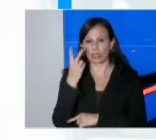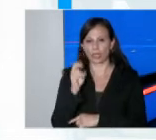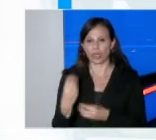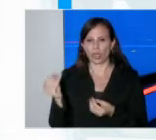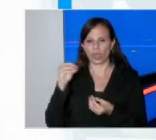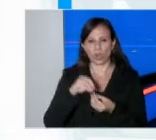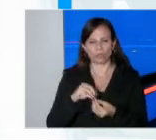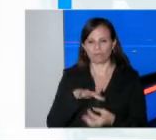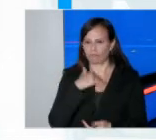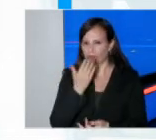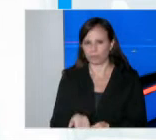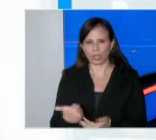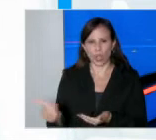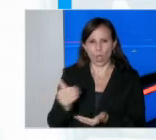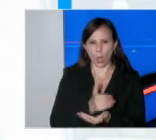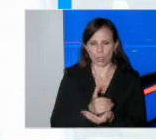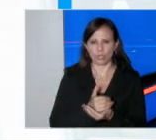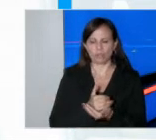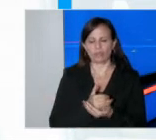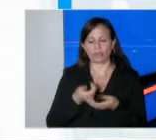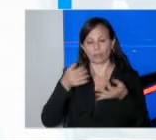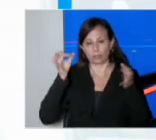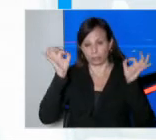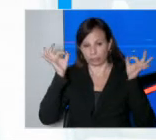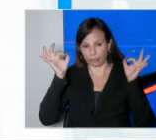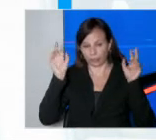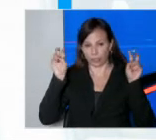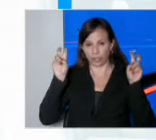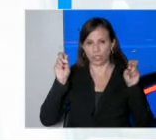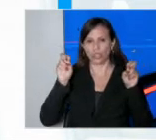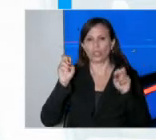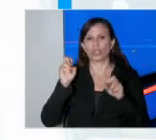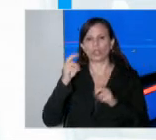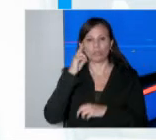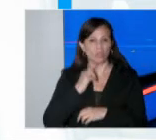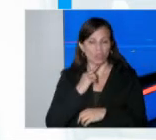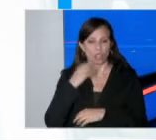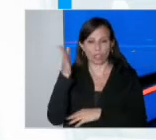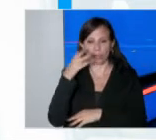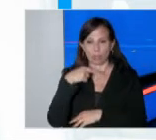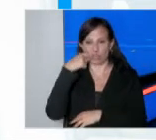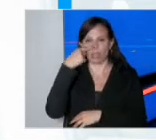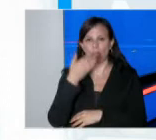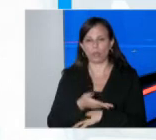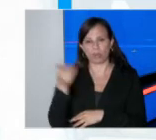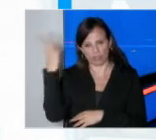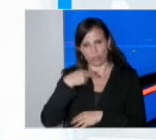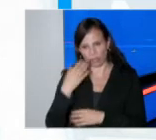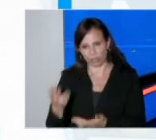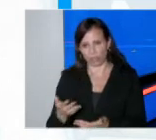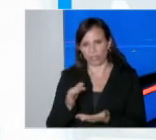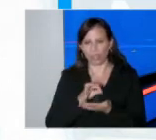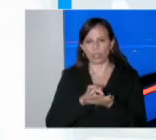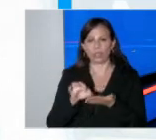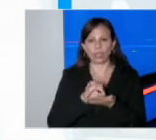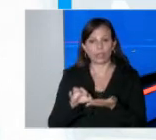שפל לאוסף היוקרתי של חוסר הבושה שהמדינה מתגאה להחזיק בו, והמבין יבין, כתב הזמר